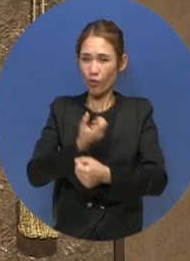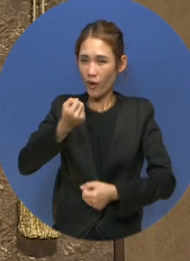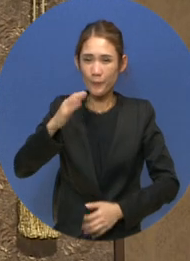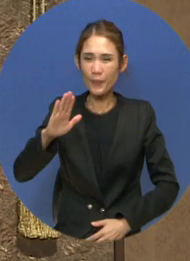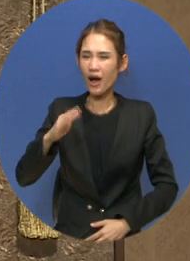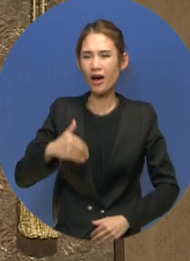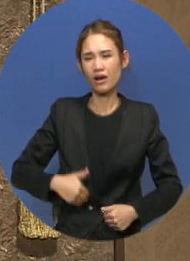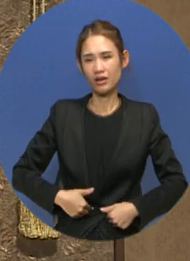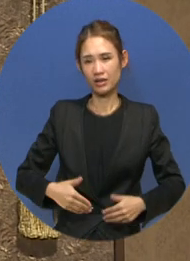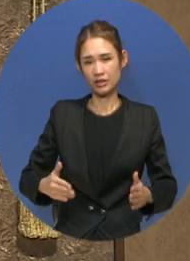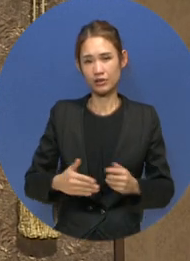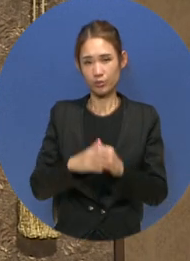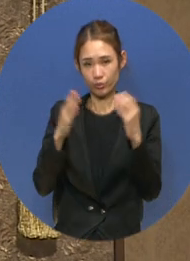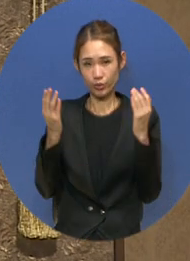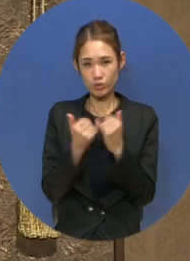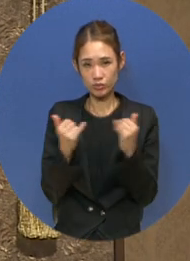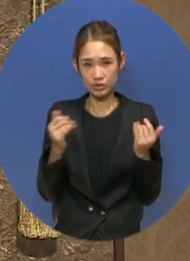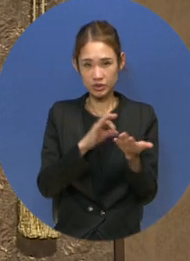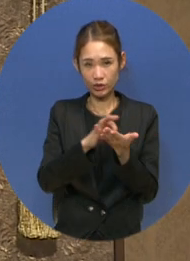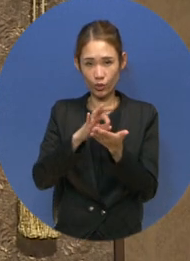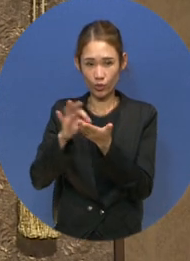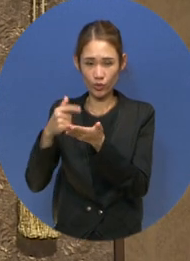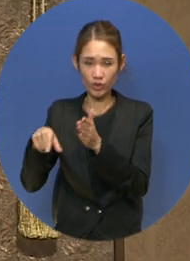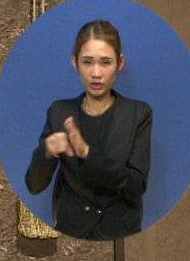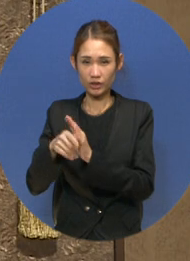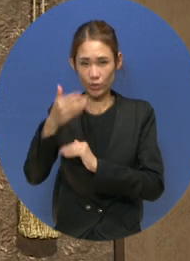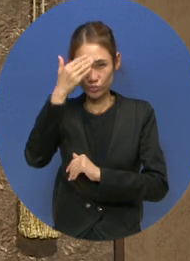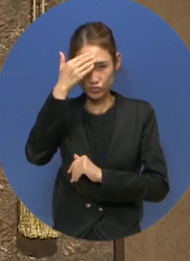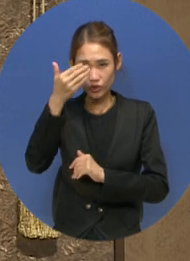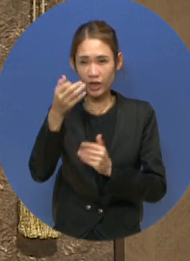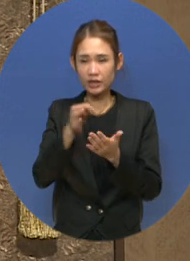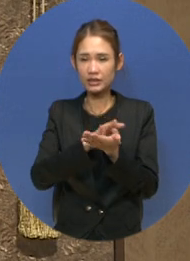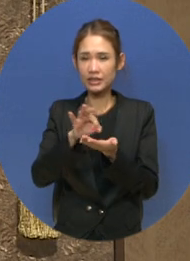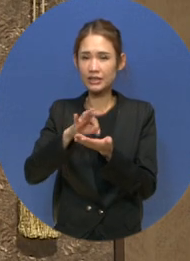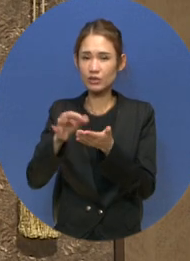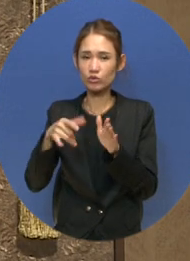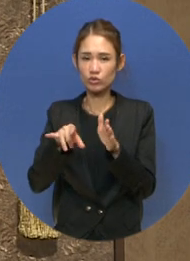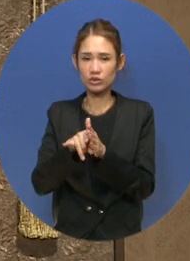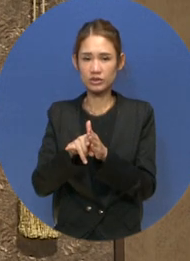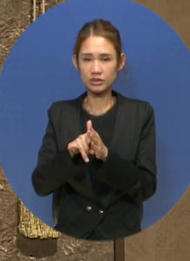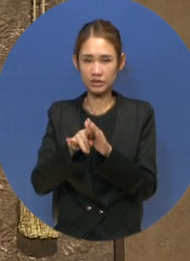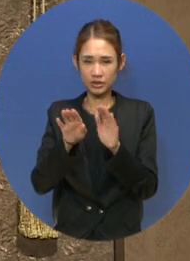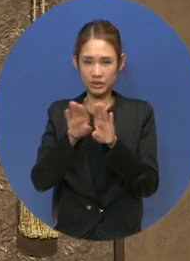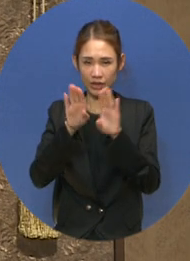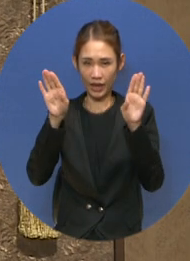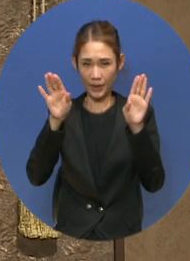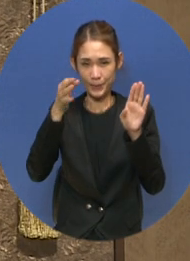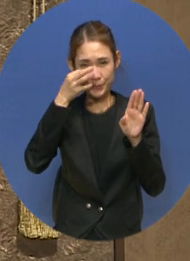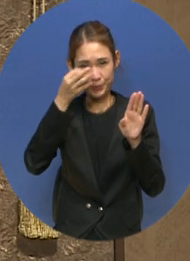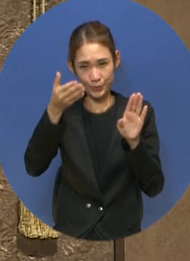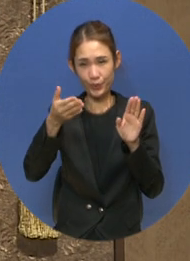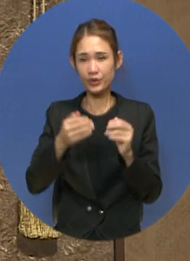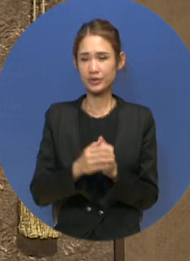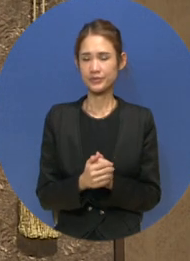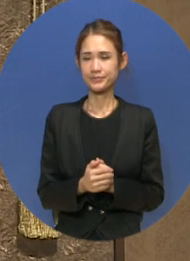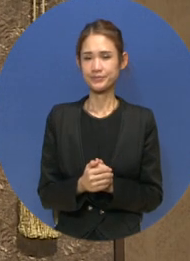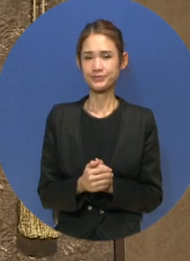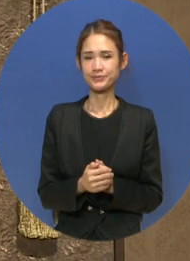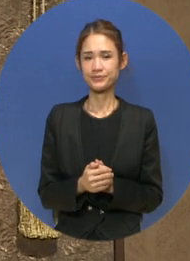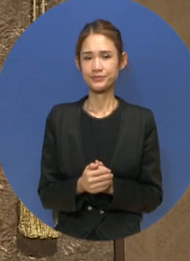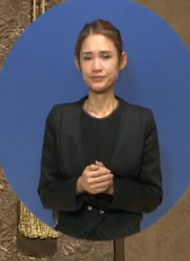거 없이 그냥 모든 분들이 이용할 수 있도록 네. 무상으로 이렇게 이용할 수 있도록 개방하는 그런 부분을